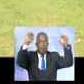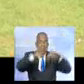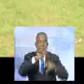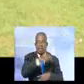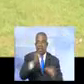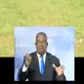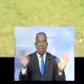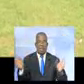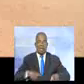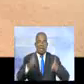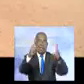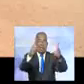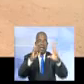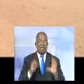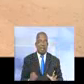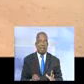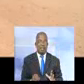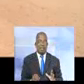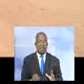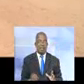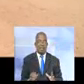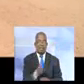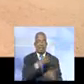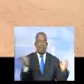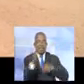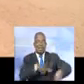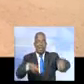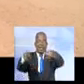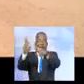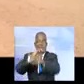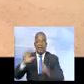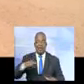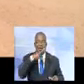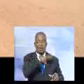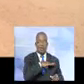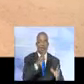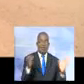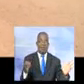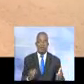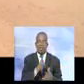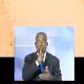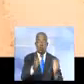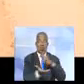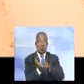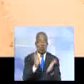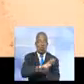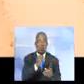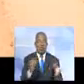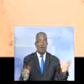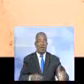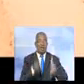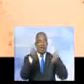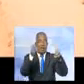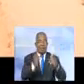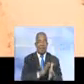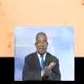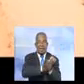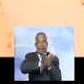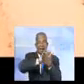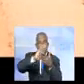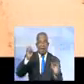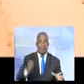en cours de réhabilitation. La voirie a également bénéficié du PPU. L'avenue principale, entièrement refaite, est